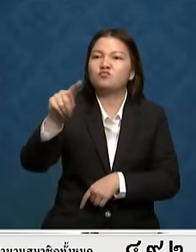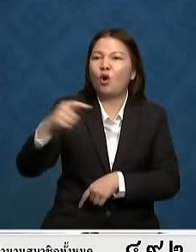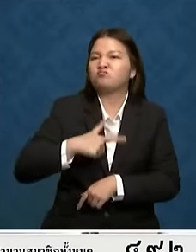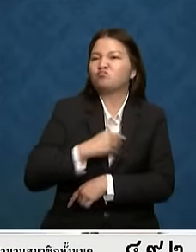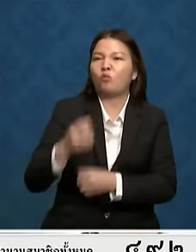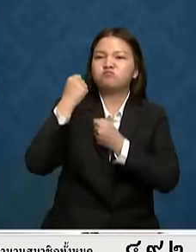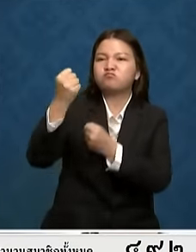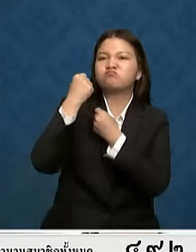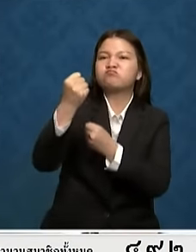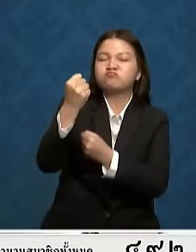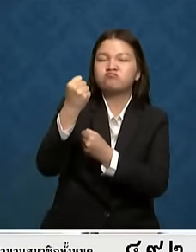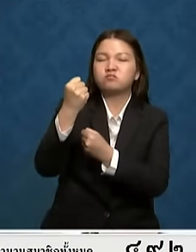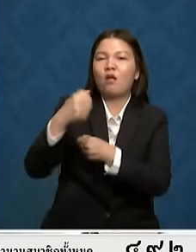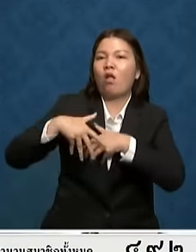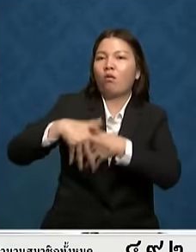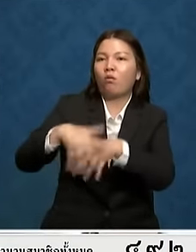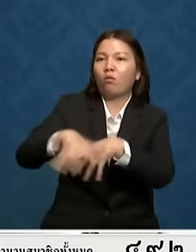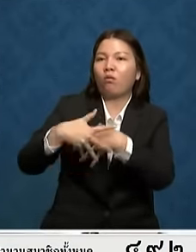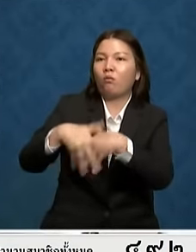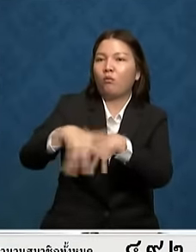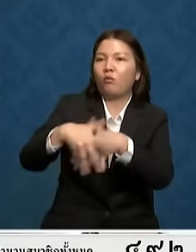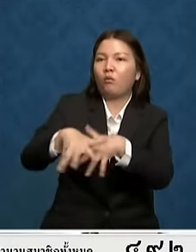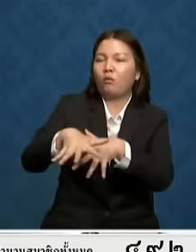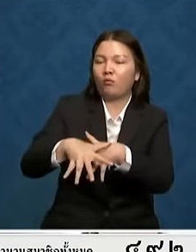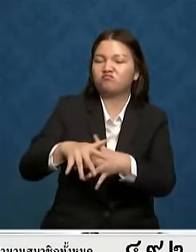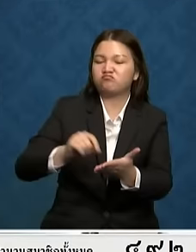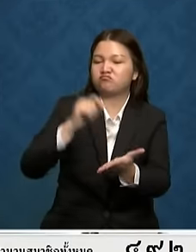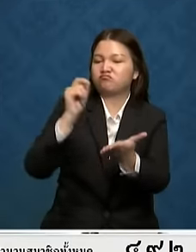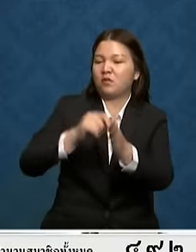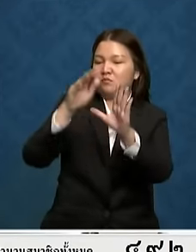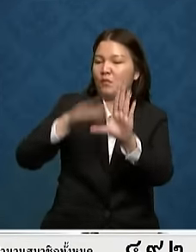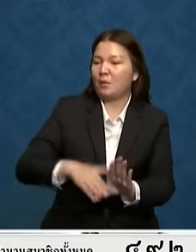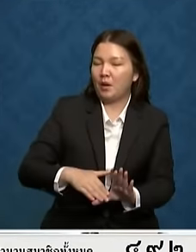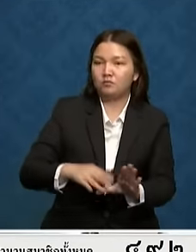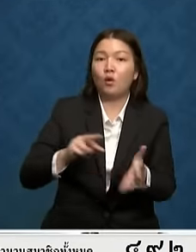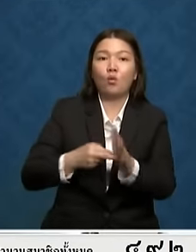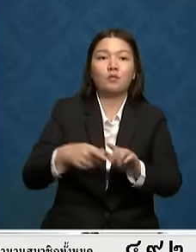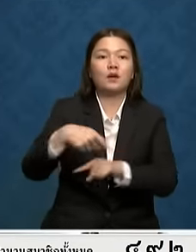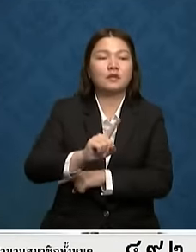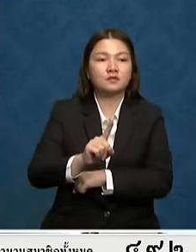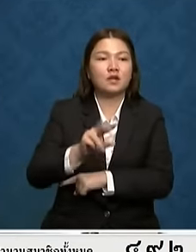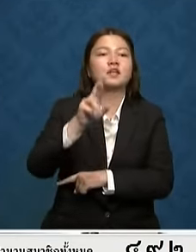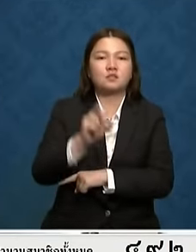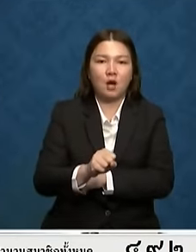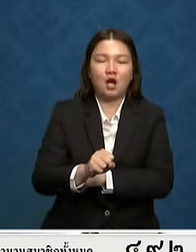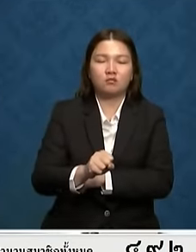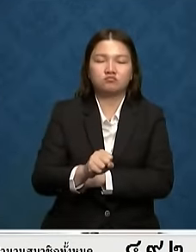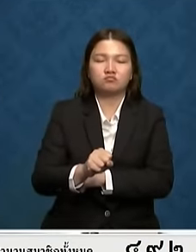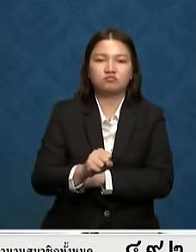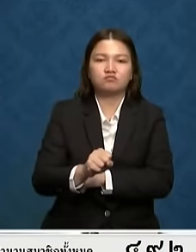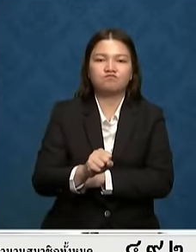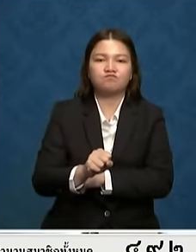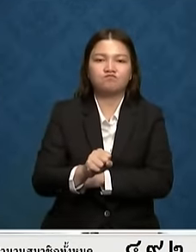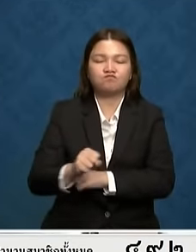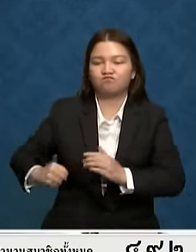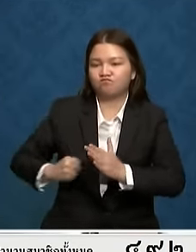ขบวนไล่รัฐมนตรีลงมติไม่ไว้วางใจนั่นคือการต่อสู้กันในระบบของรัฐสภาในความ